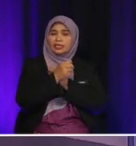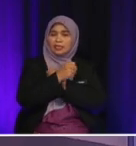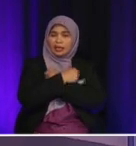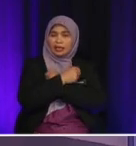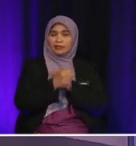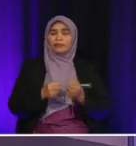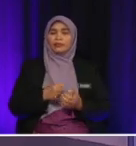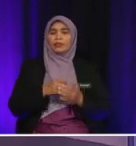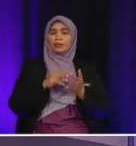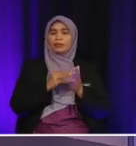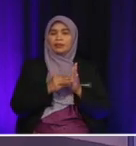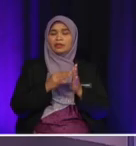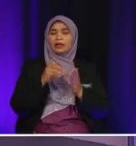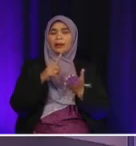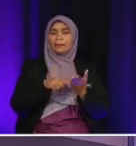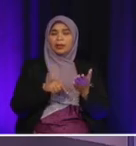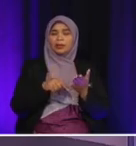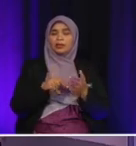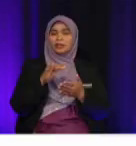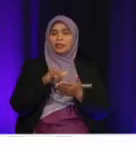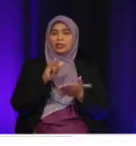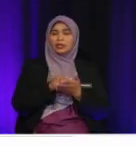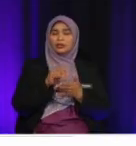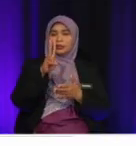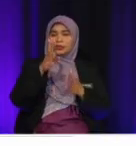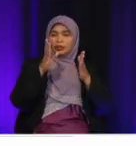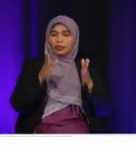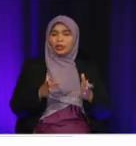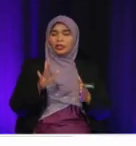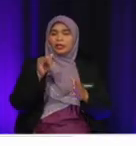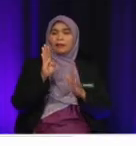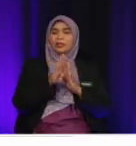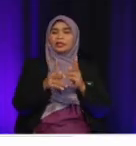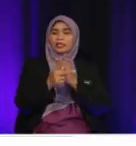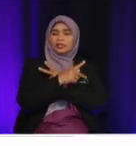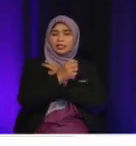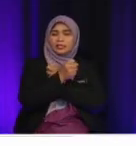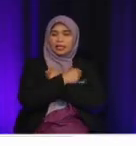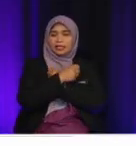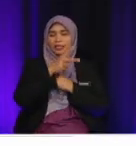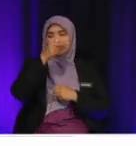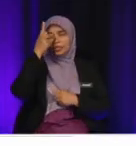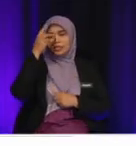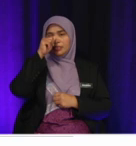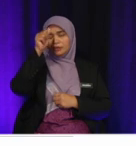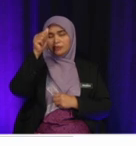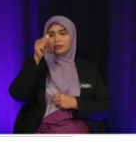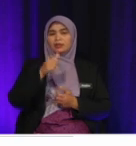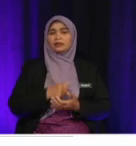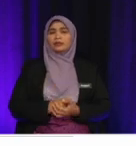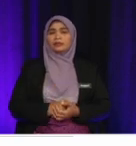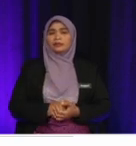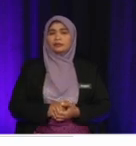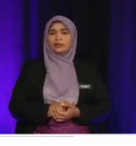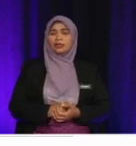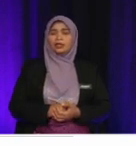So apa dia kasih sayang dekat situ iaitu dua orang yang berkasih sayang kerana Allah orang